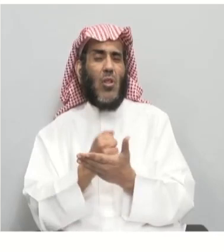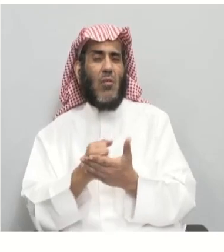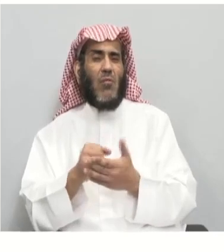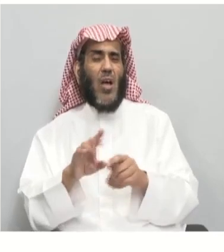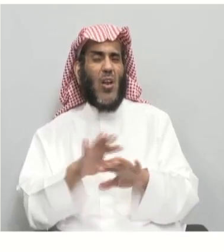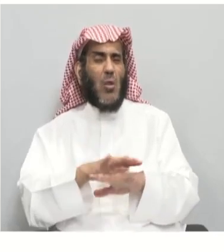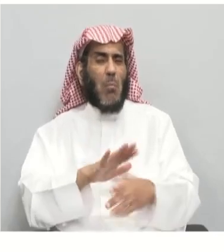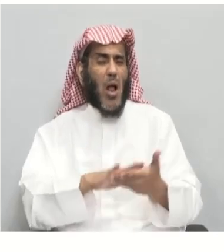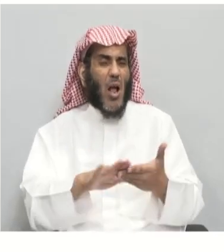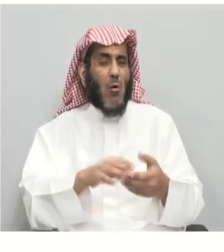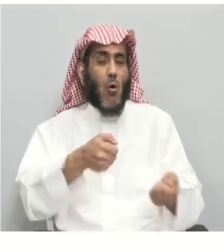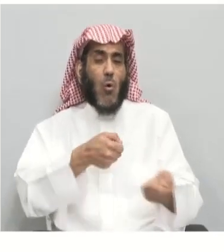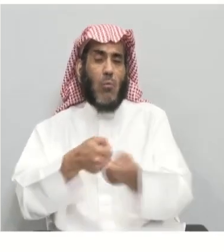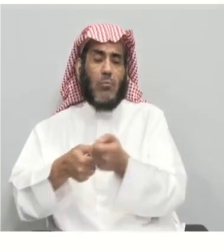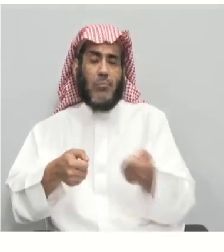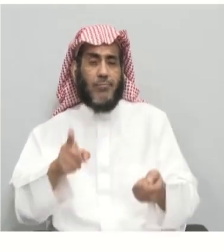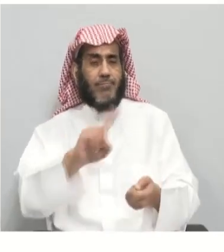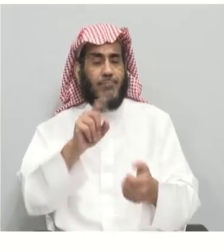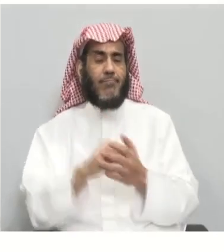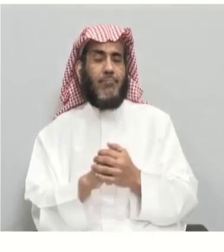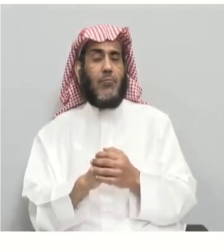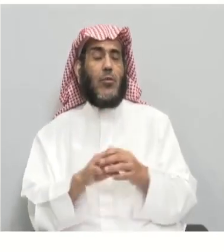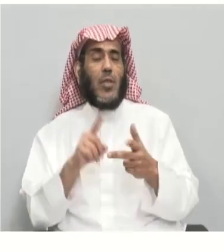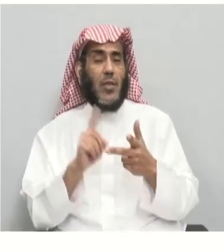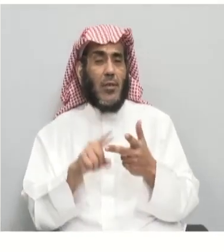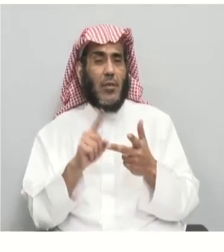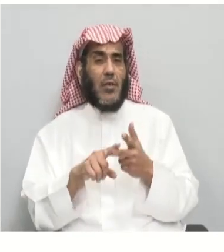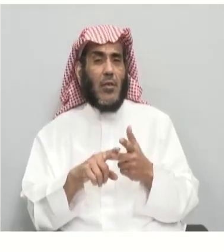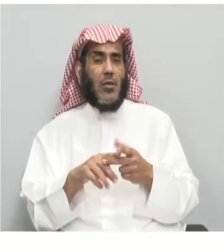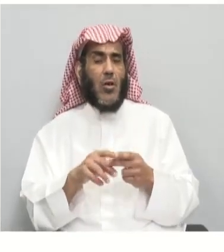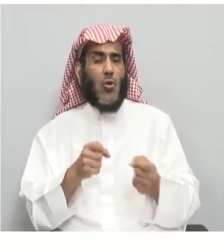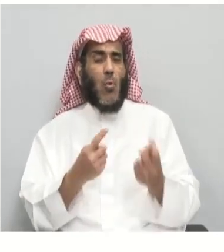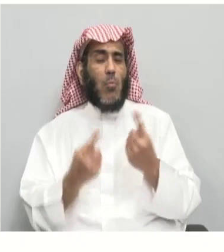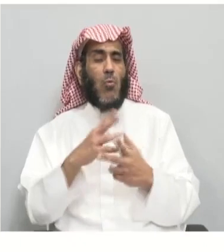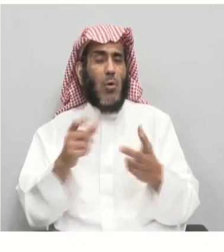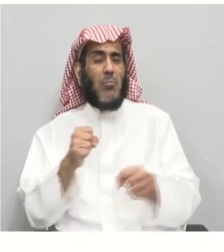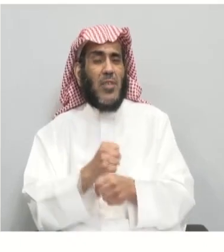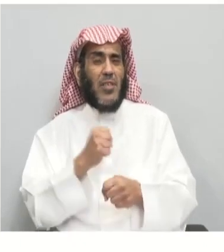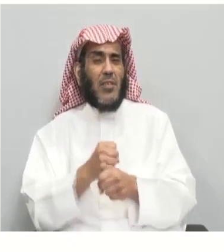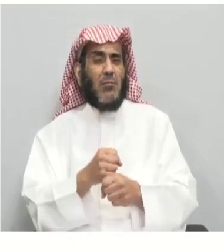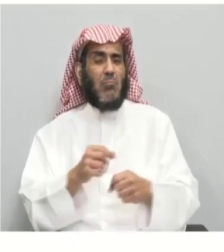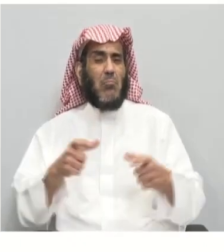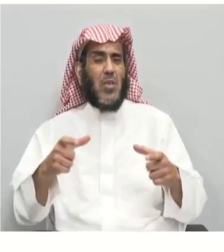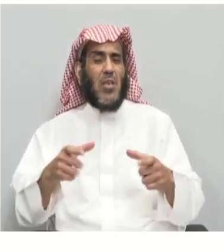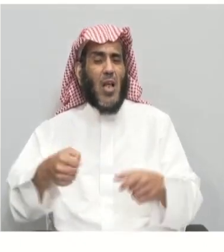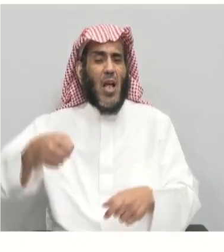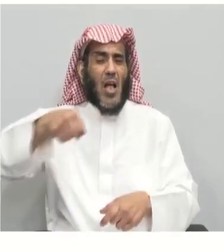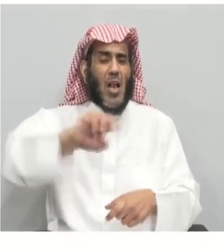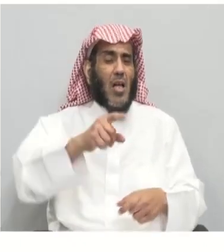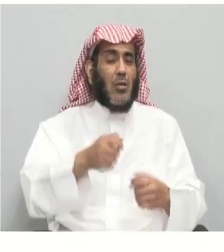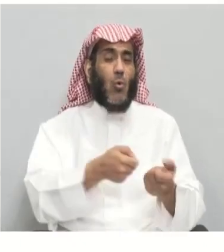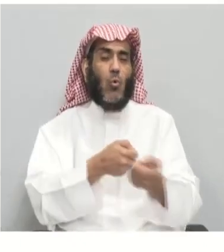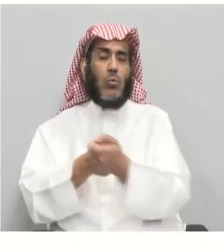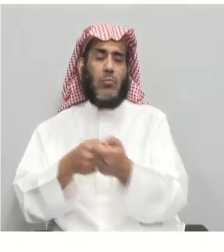ارض المكان بخرطوم المياه كذلك ريو المزروعات باستخدام اناء لا عن طريق